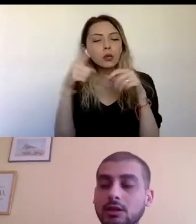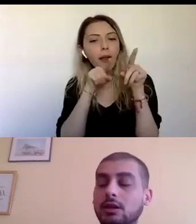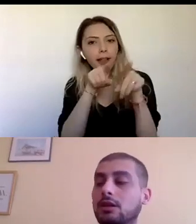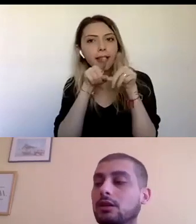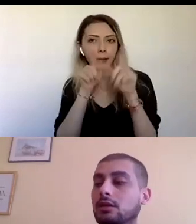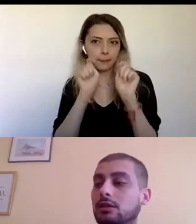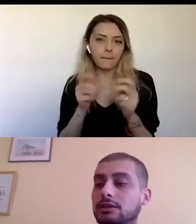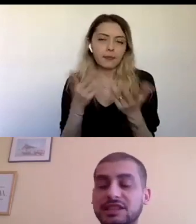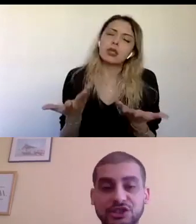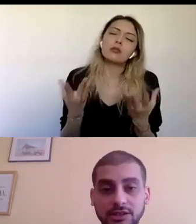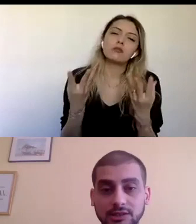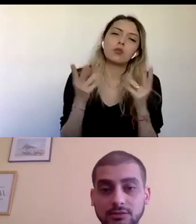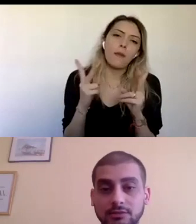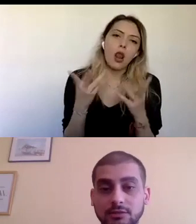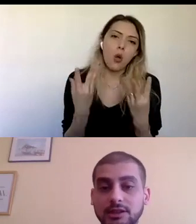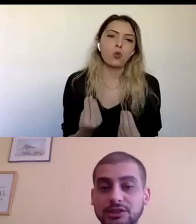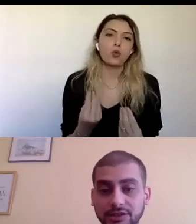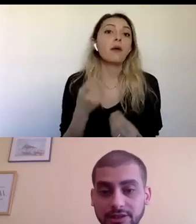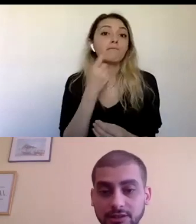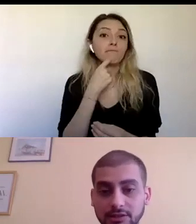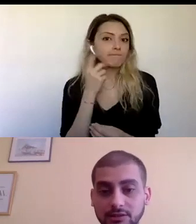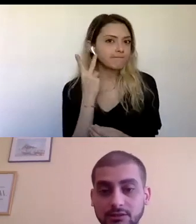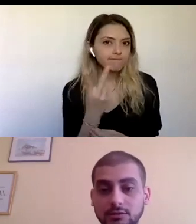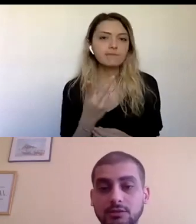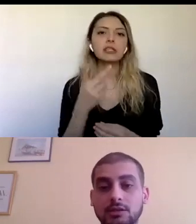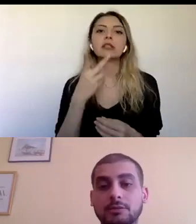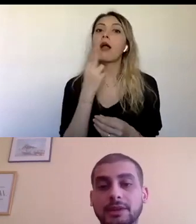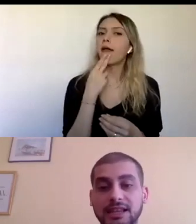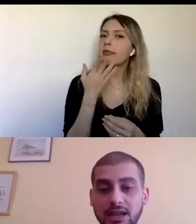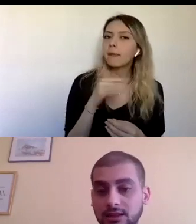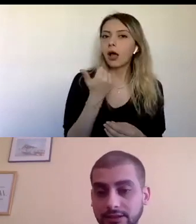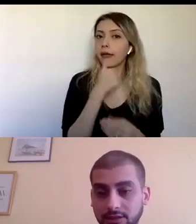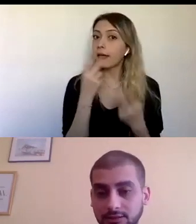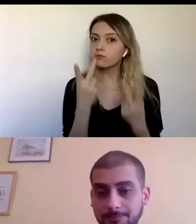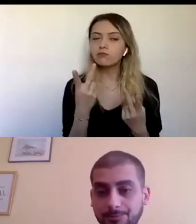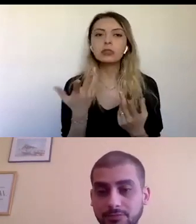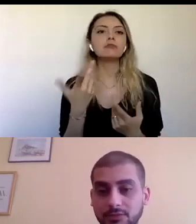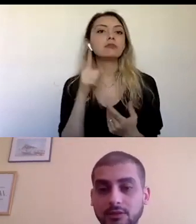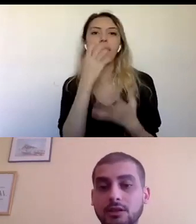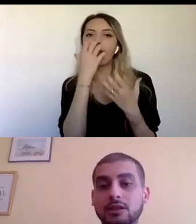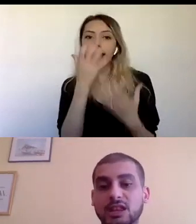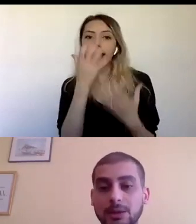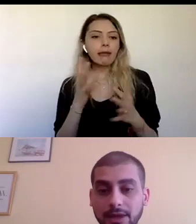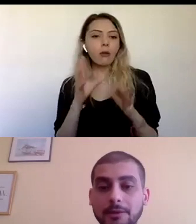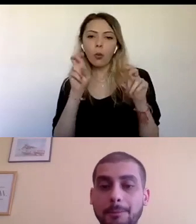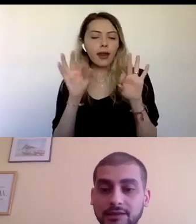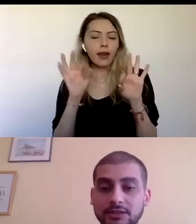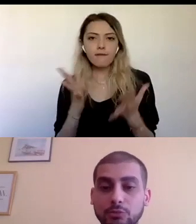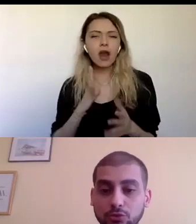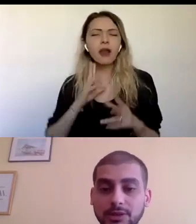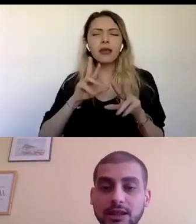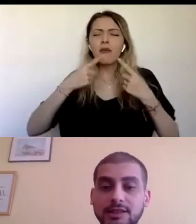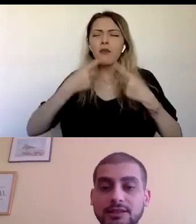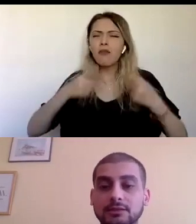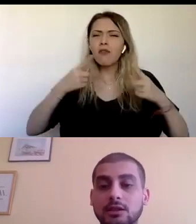muhtemelen, yaşınız, cinsiyetiniz, ilgi alanlarınız gibi